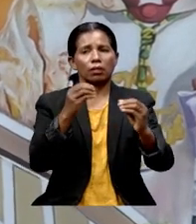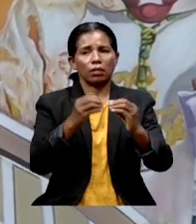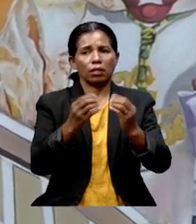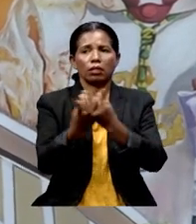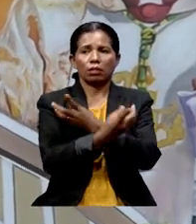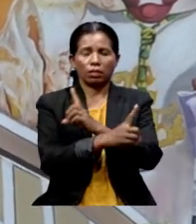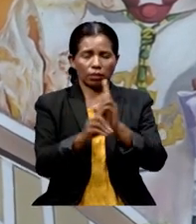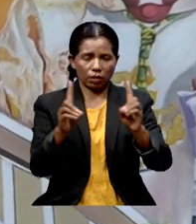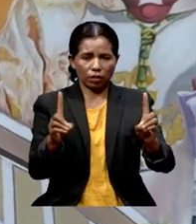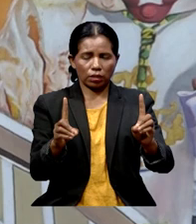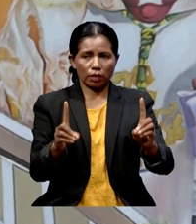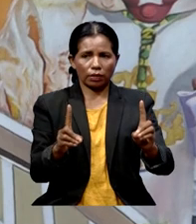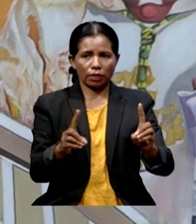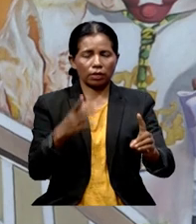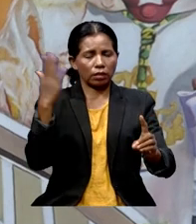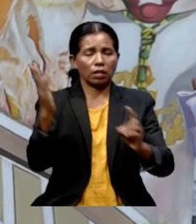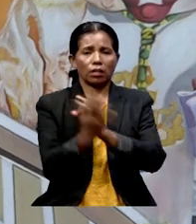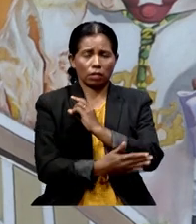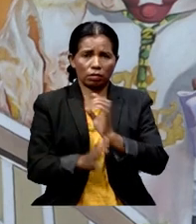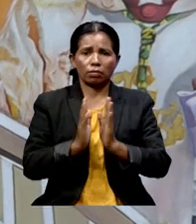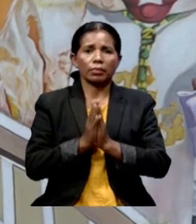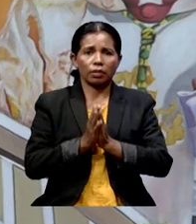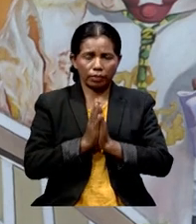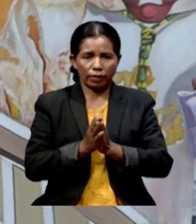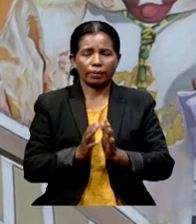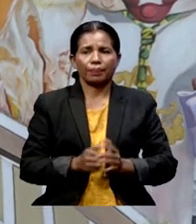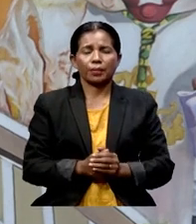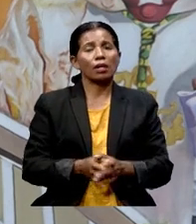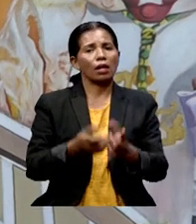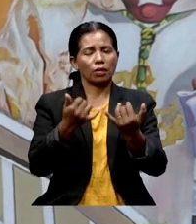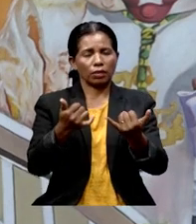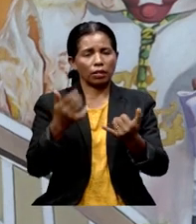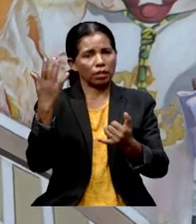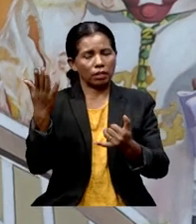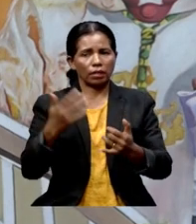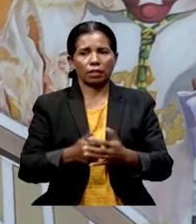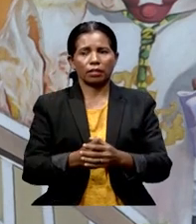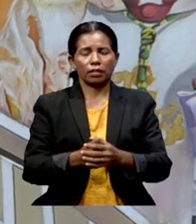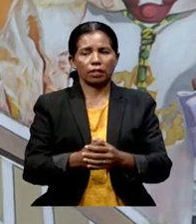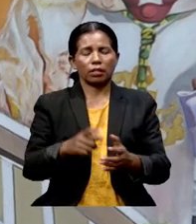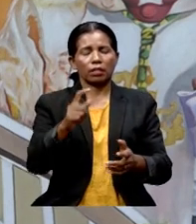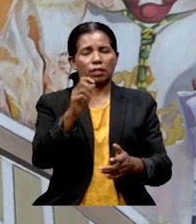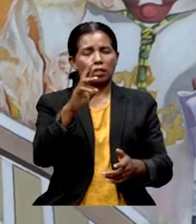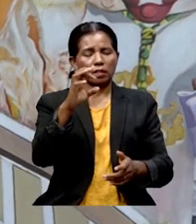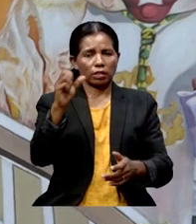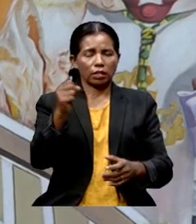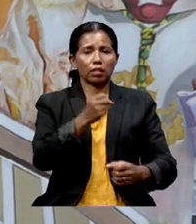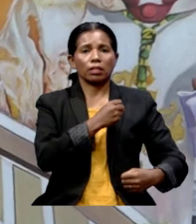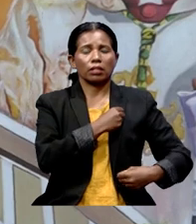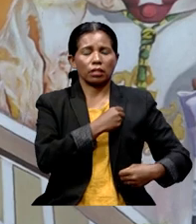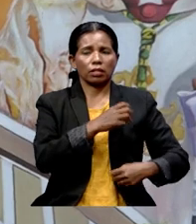demokrasia demokrasia Myanmar Agora perang perang sivil